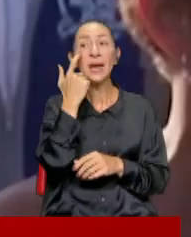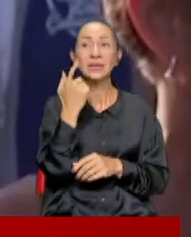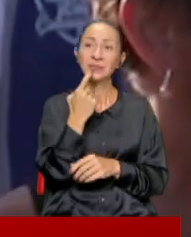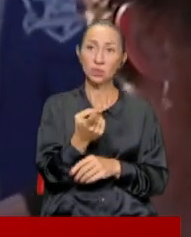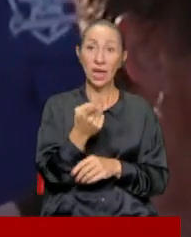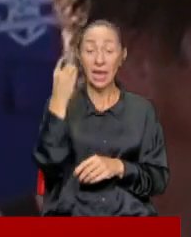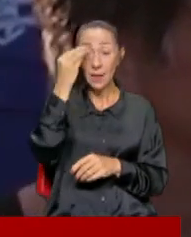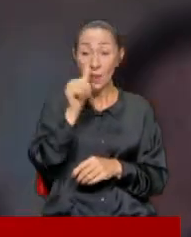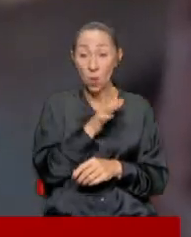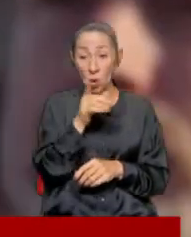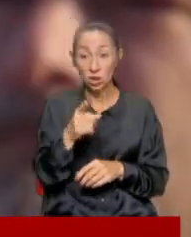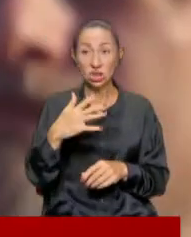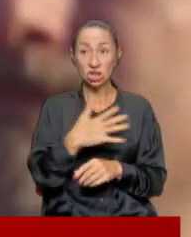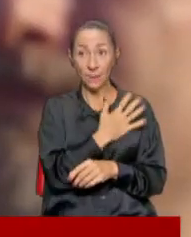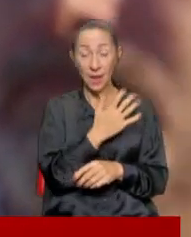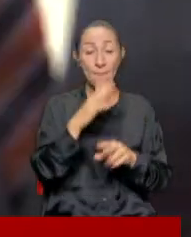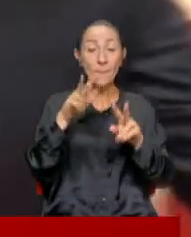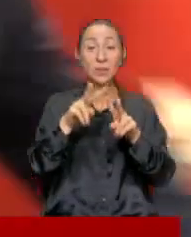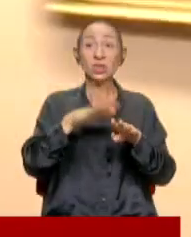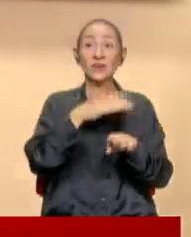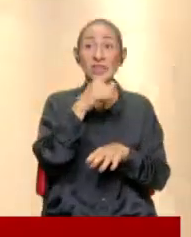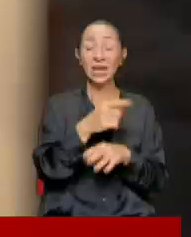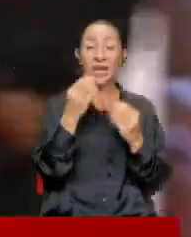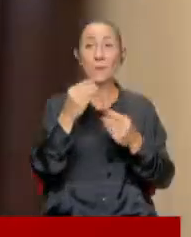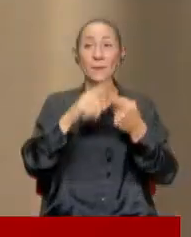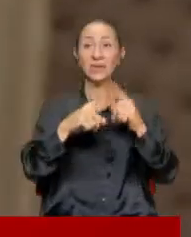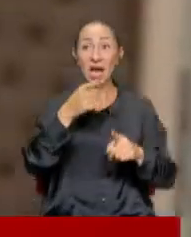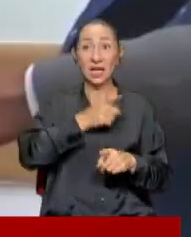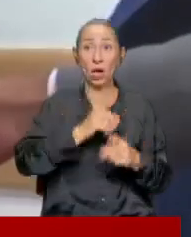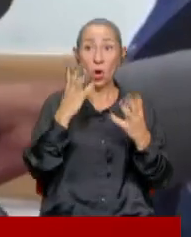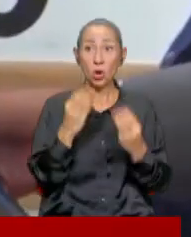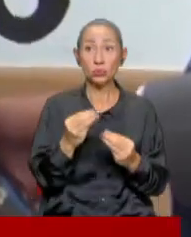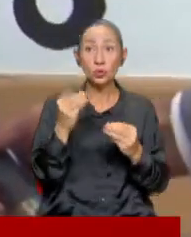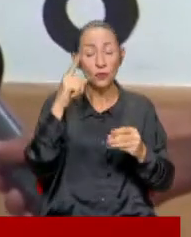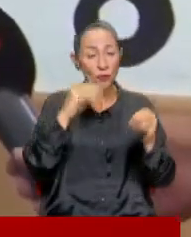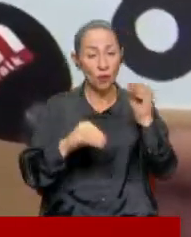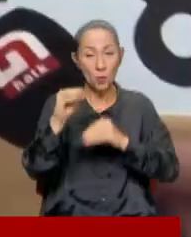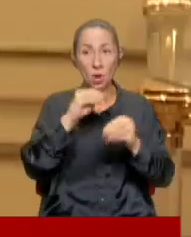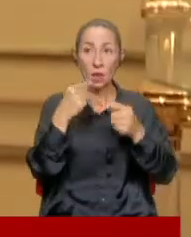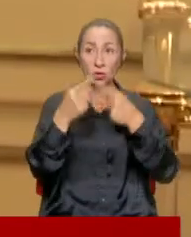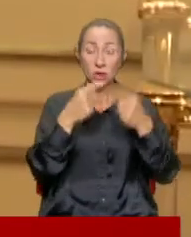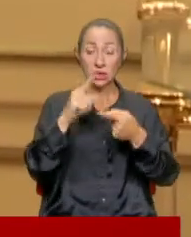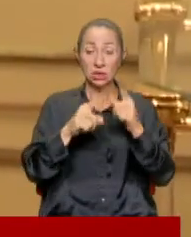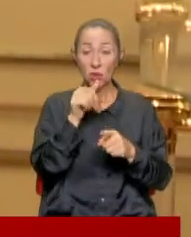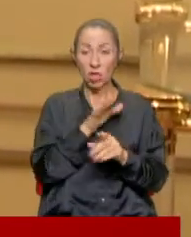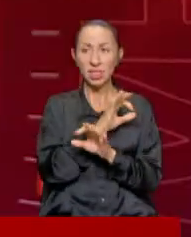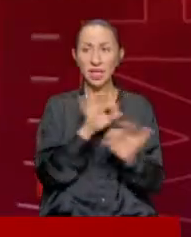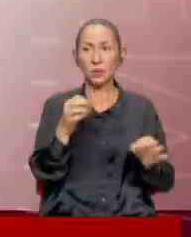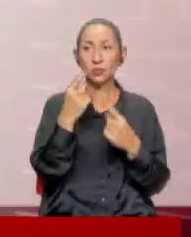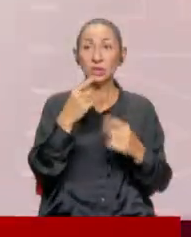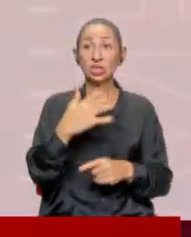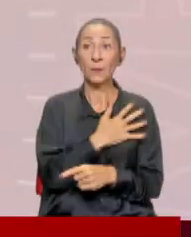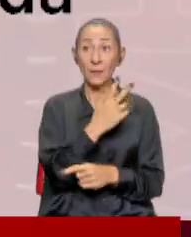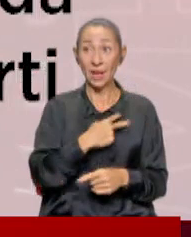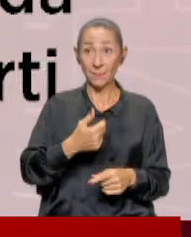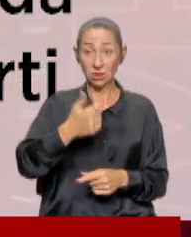demişti. Ekrem İmamoğlu'nun CHP, Mansur Yavaş'ın İYİ Parti'den aday olması formülleri dillendirildi. Kılıçdaroğlu net konuştu.